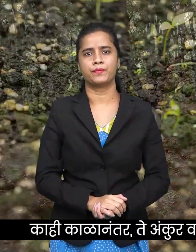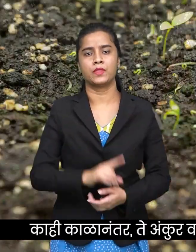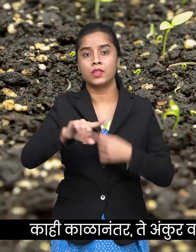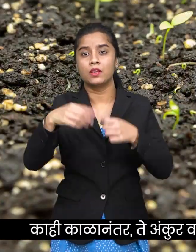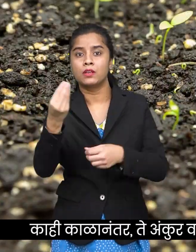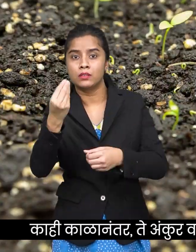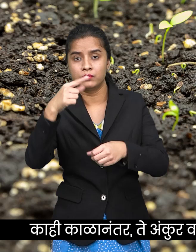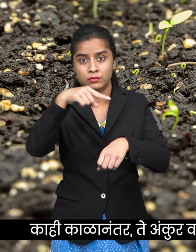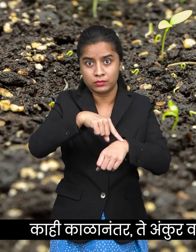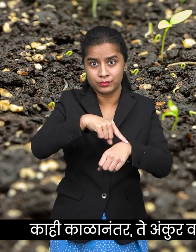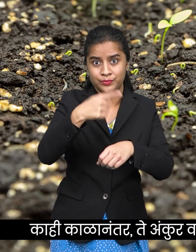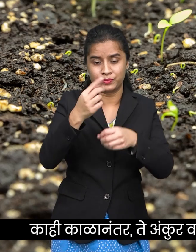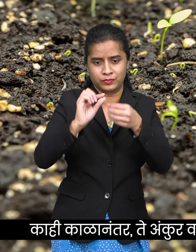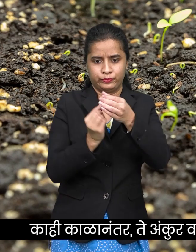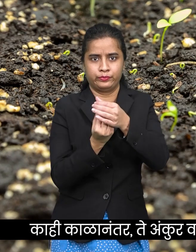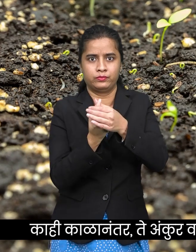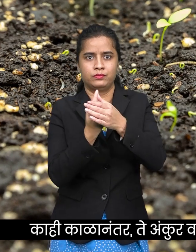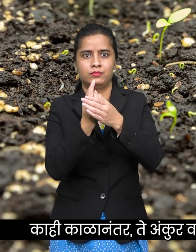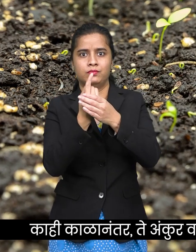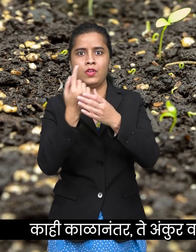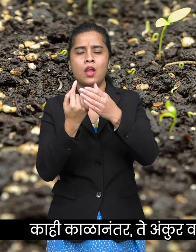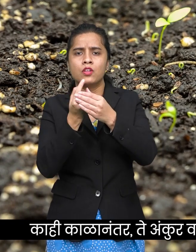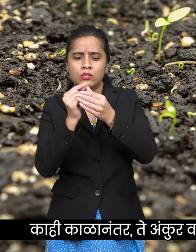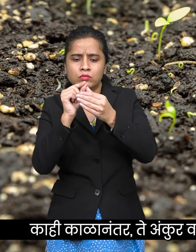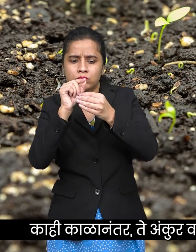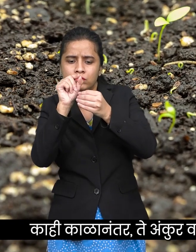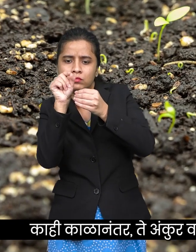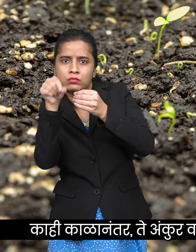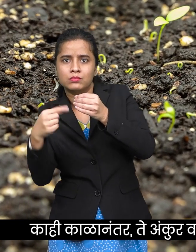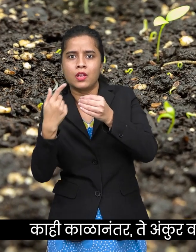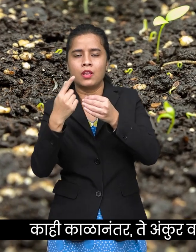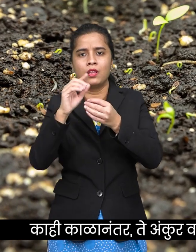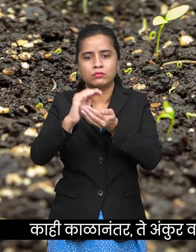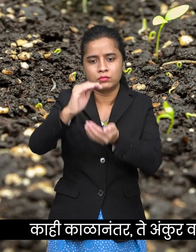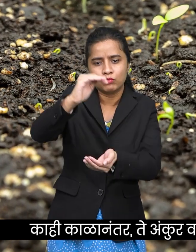काही काळानंतर ते अंकुर वाढवतात आणि लहान वनस्पतींमध्ये वाढतात.